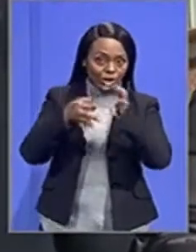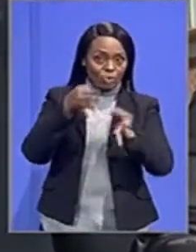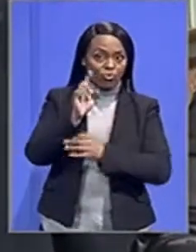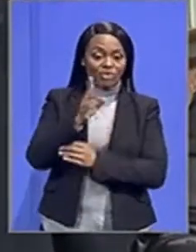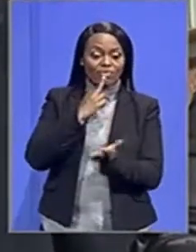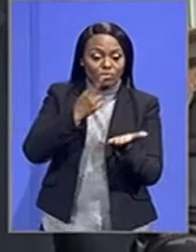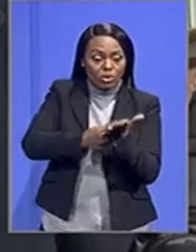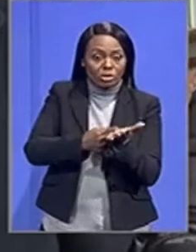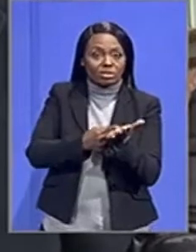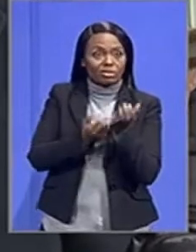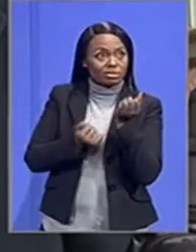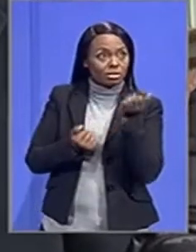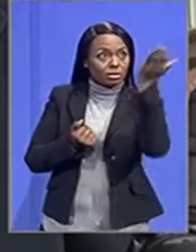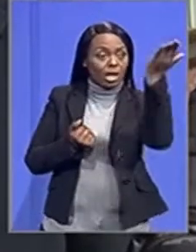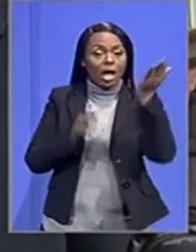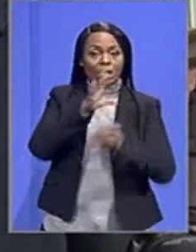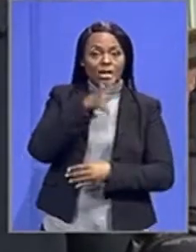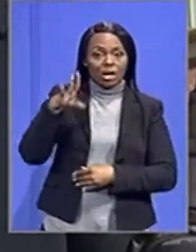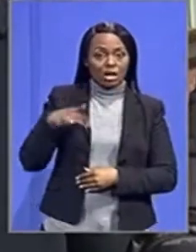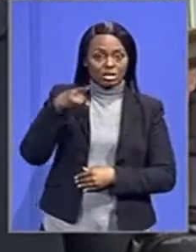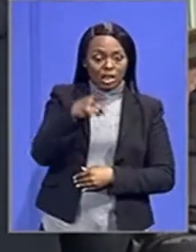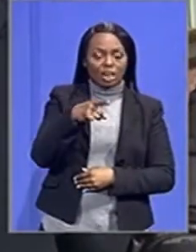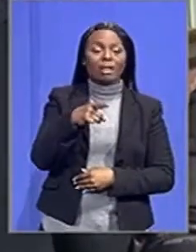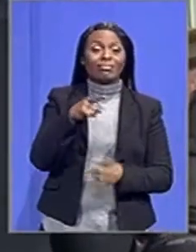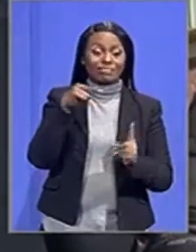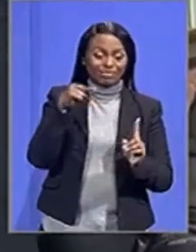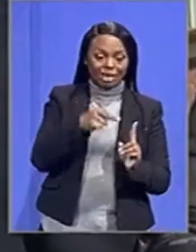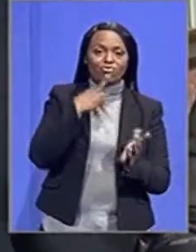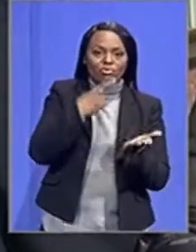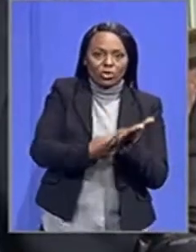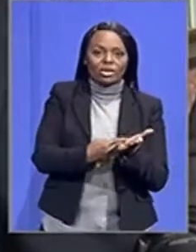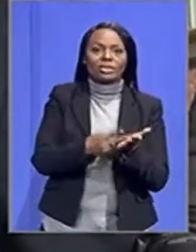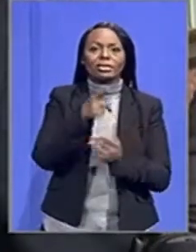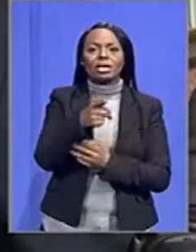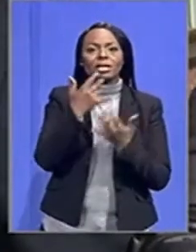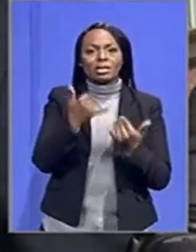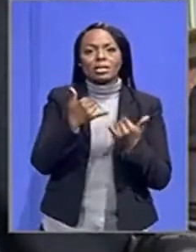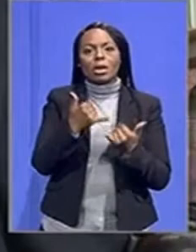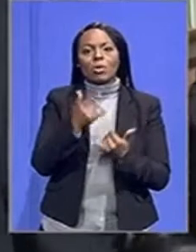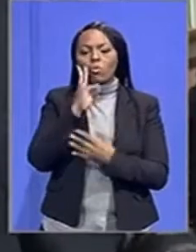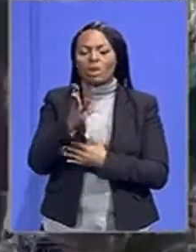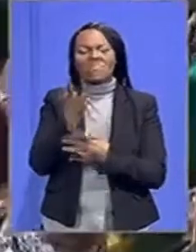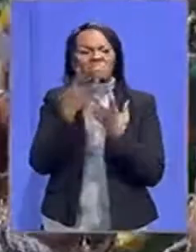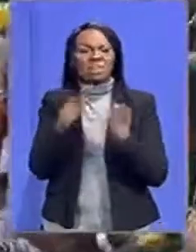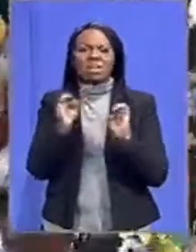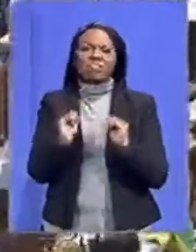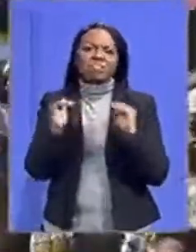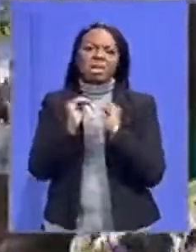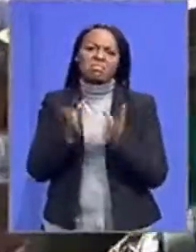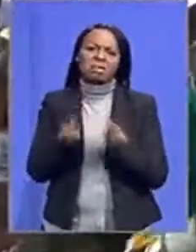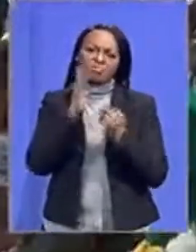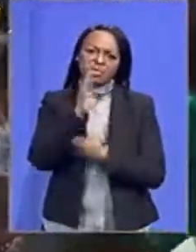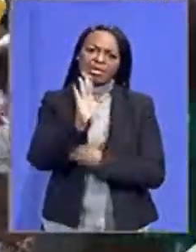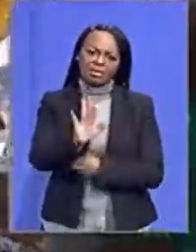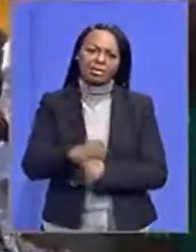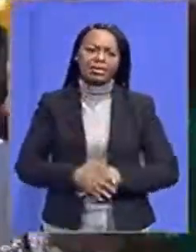ha re keta ho isa counseling e ba report e leng setjhaba se salmele se ifumane ka o tlolowa. Komiti ya